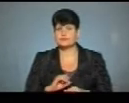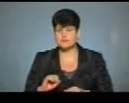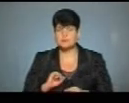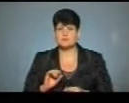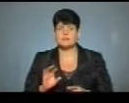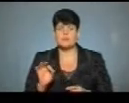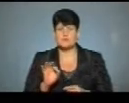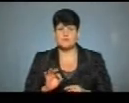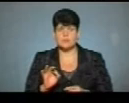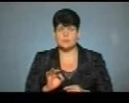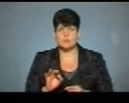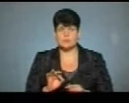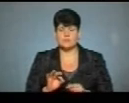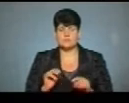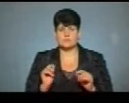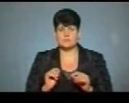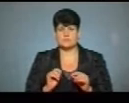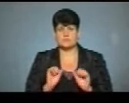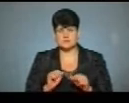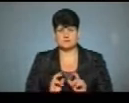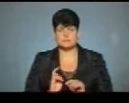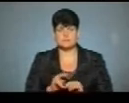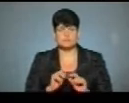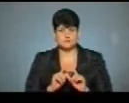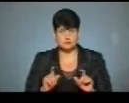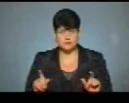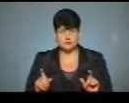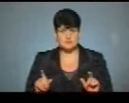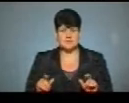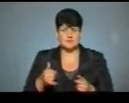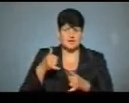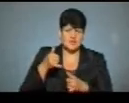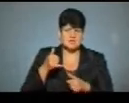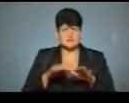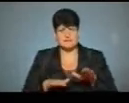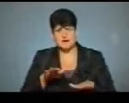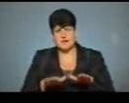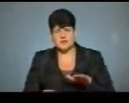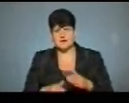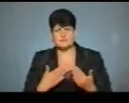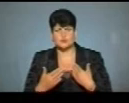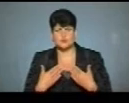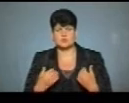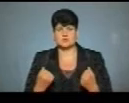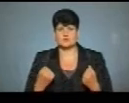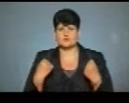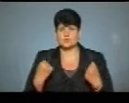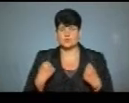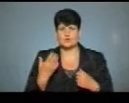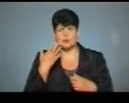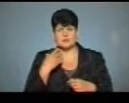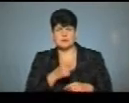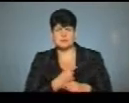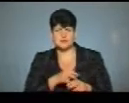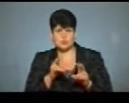відношення довідку учня загальноосвітнього навчального закладу, де там відмічається і ріст, і вага, і відношення до уроків фізкультури, коли проходить медогляд, і